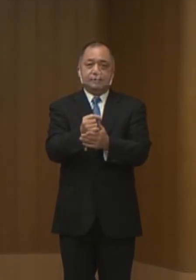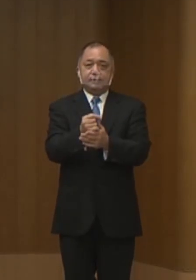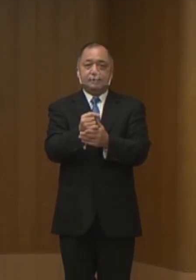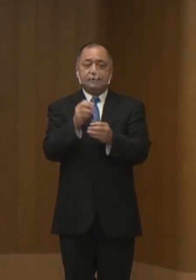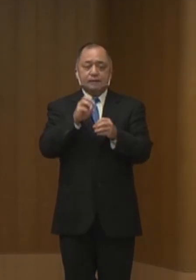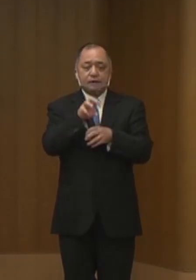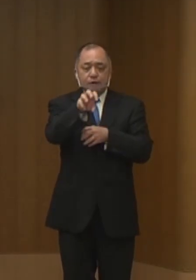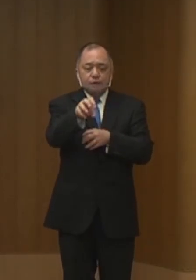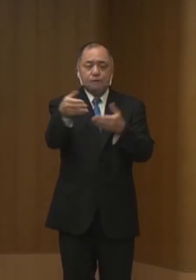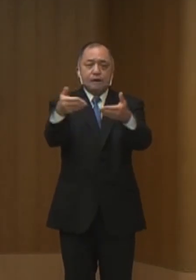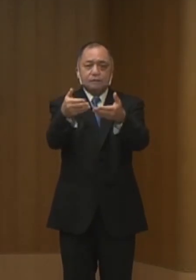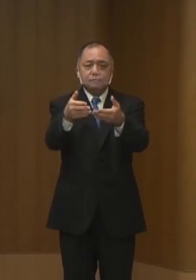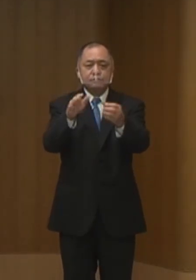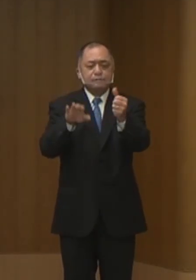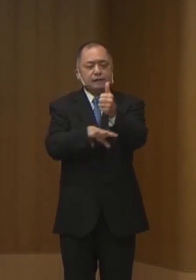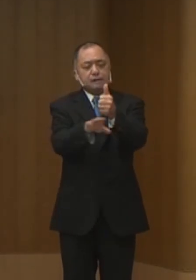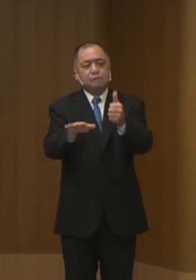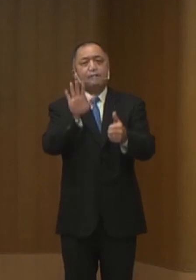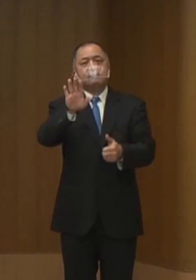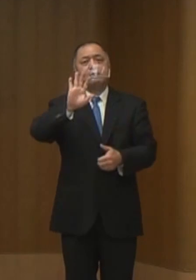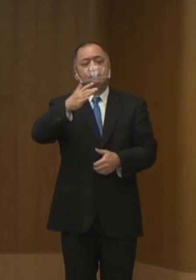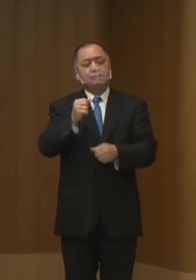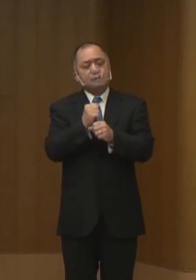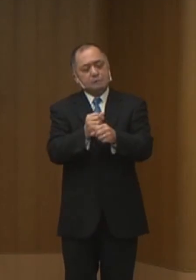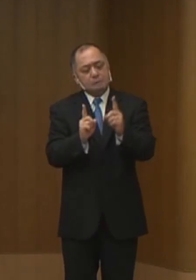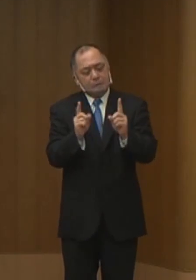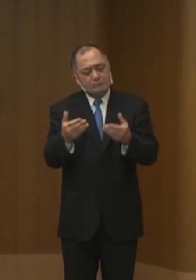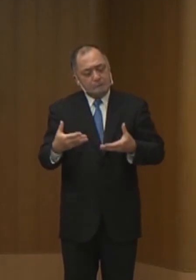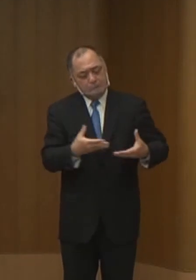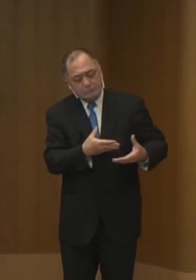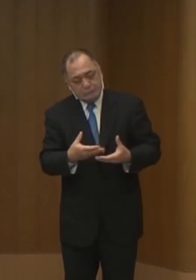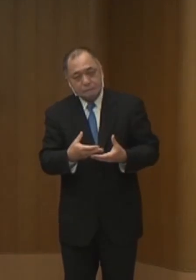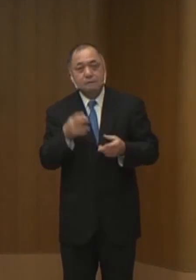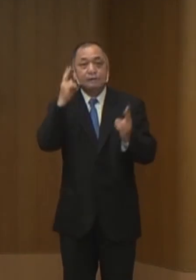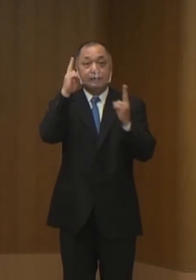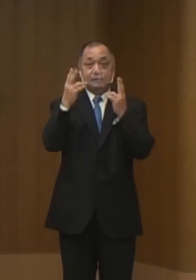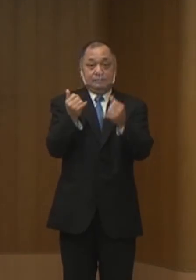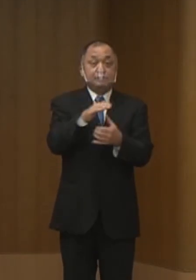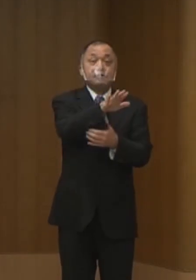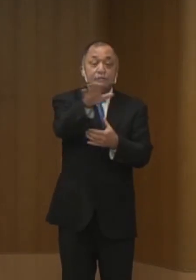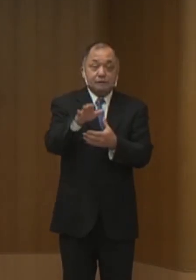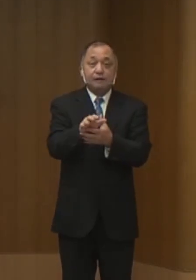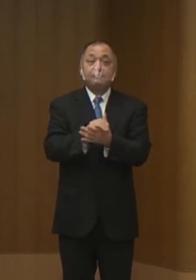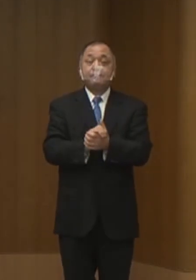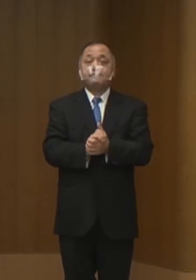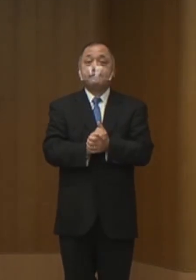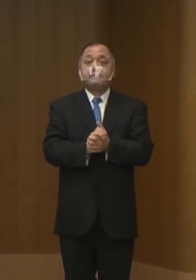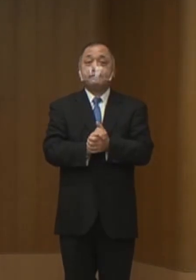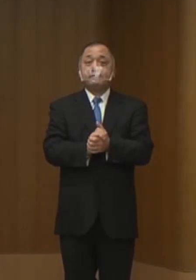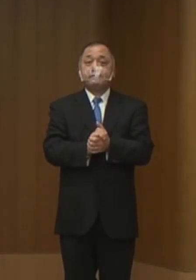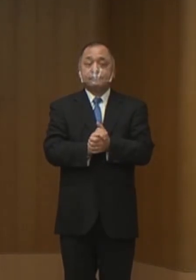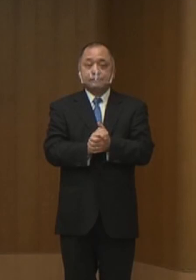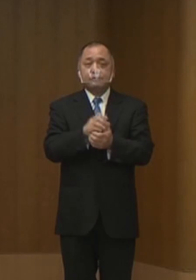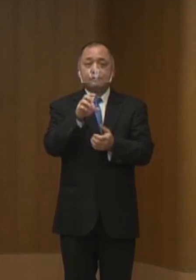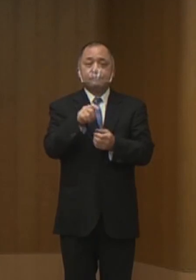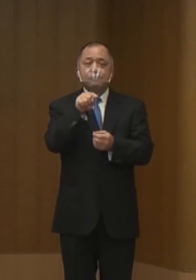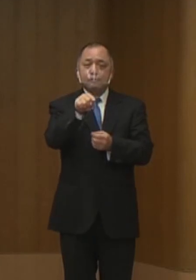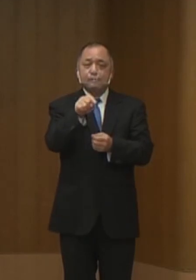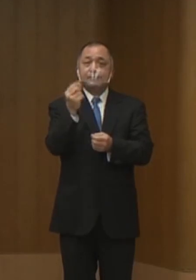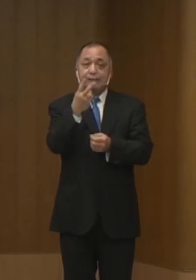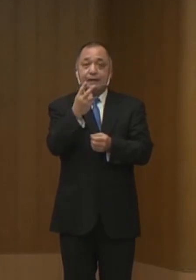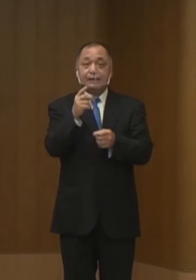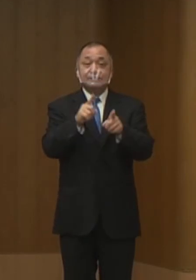ども、やるかやらないか迷っている、そういった企業の皆様についてはですね、テレワーク、